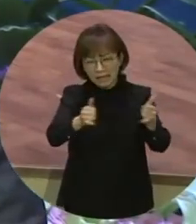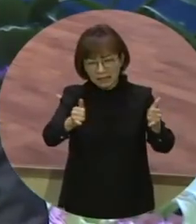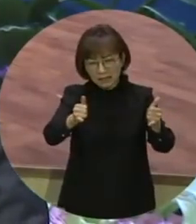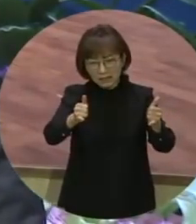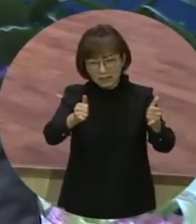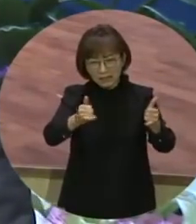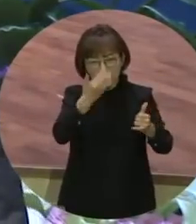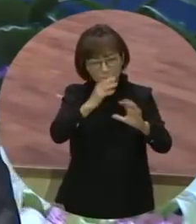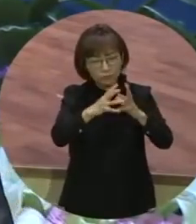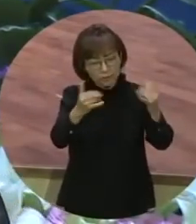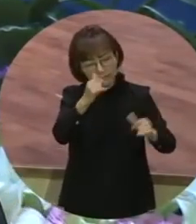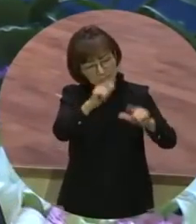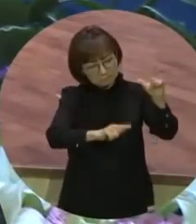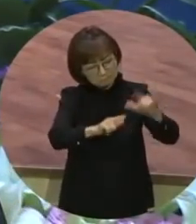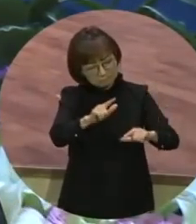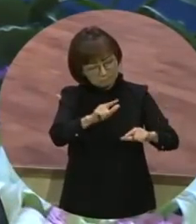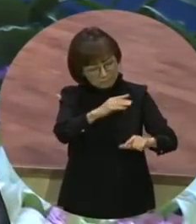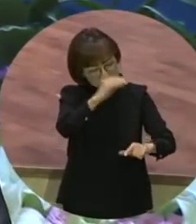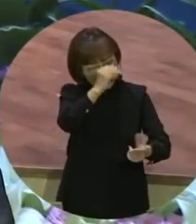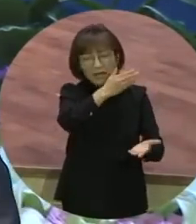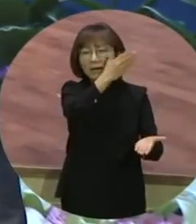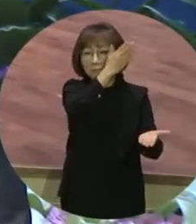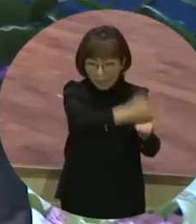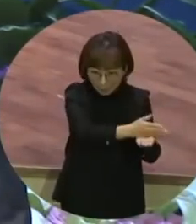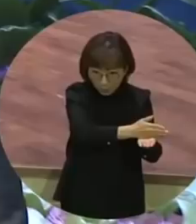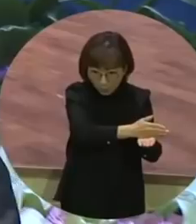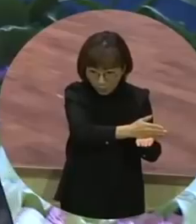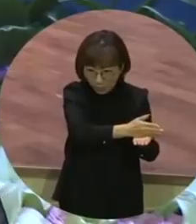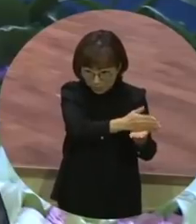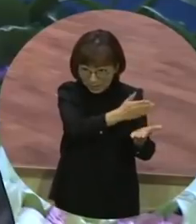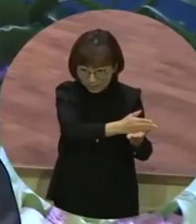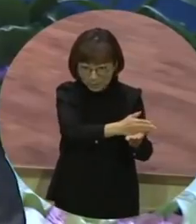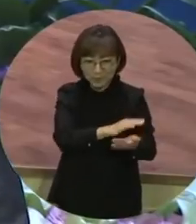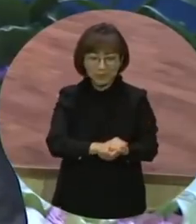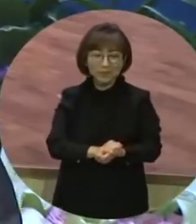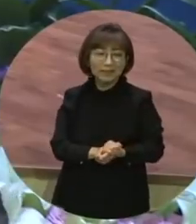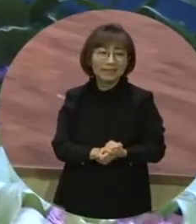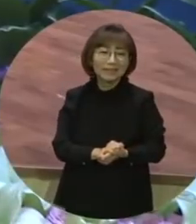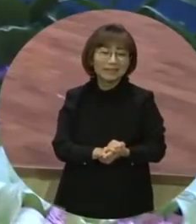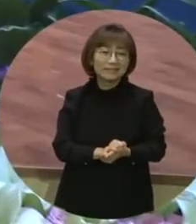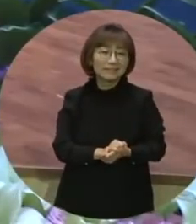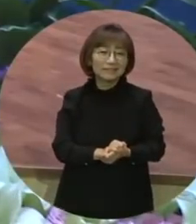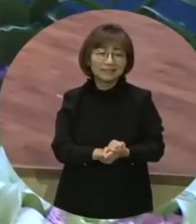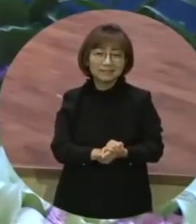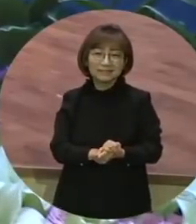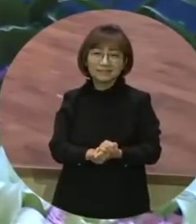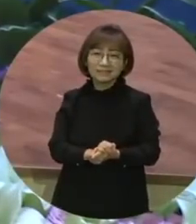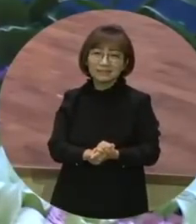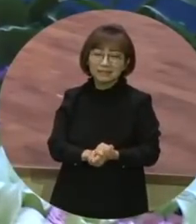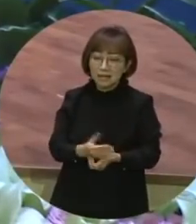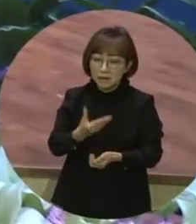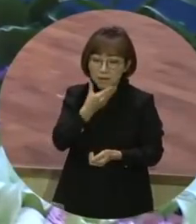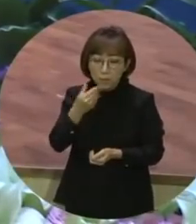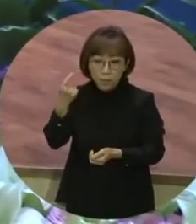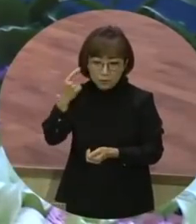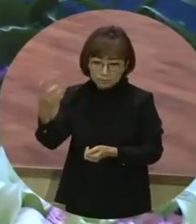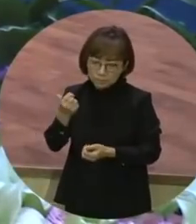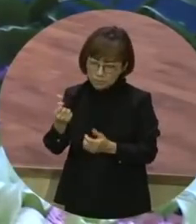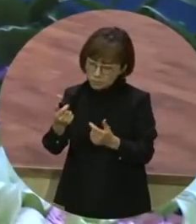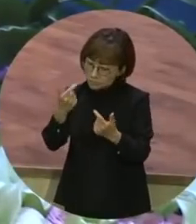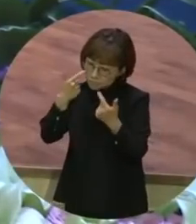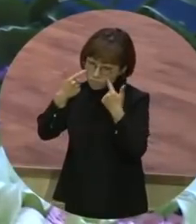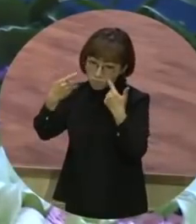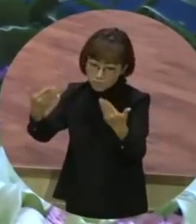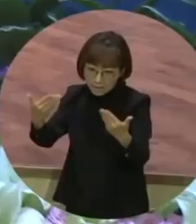반면 교사로 삼았어. 우리는 왜 복음으로 충만한 인생을 살아야 되는지